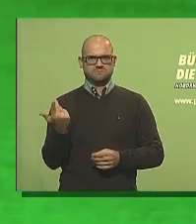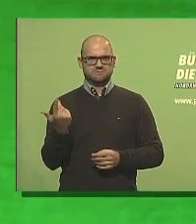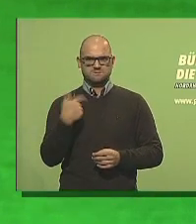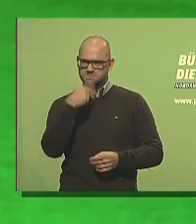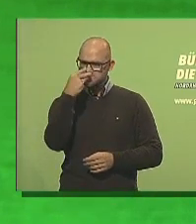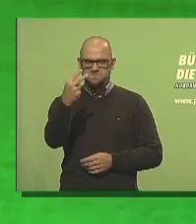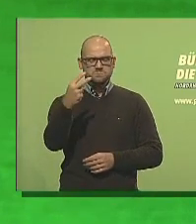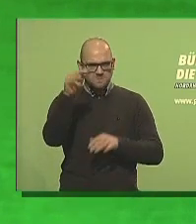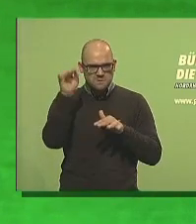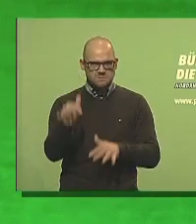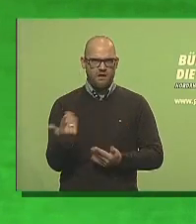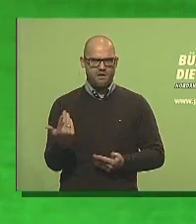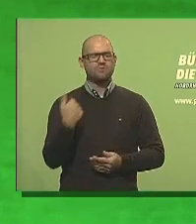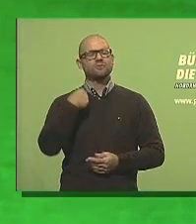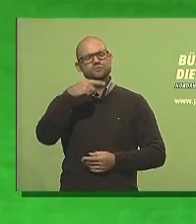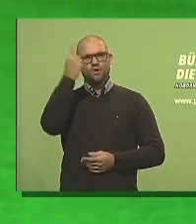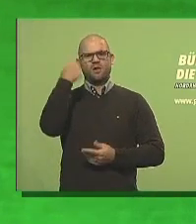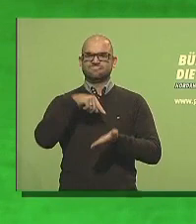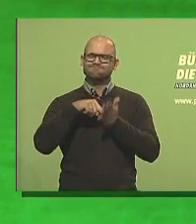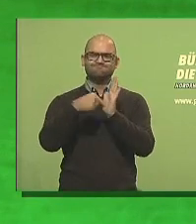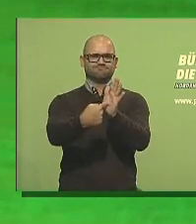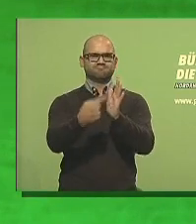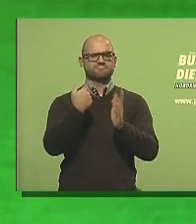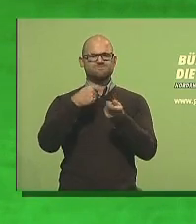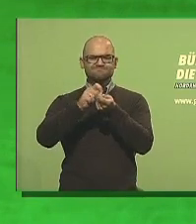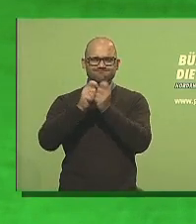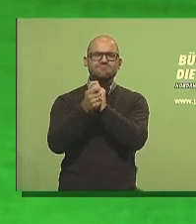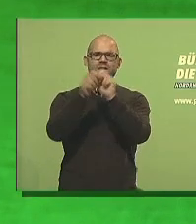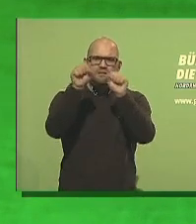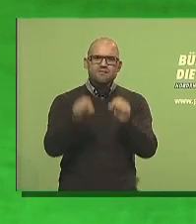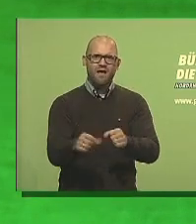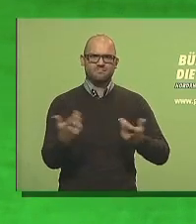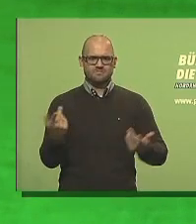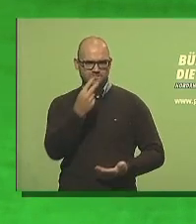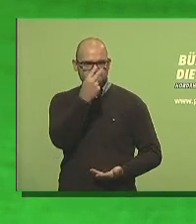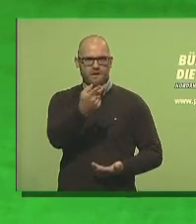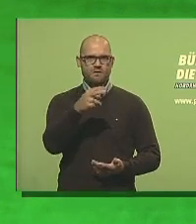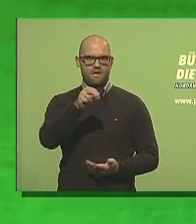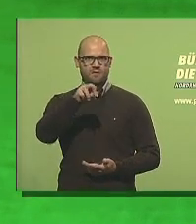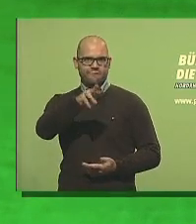geht tatsächlich anders. Es geht anders mit einer neuen Bildungspolitik,